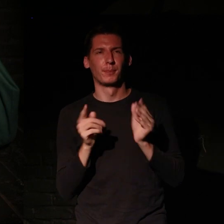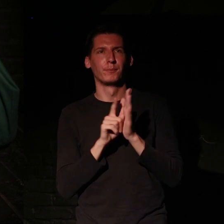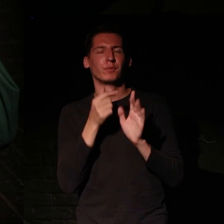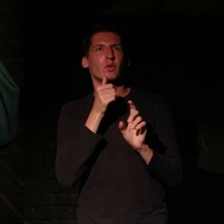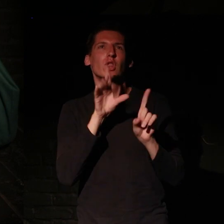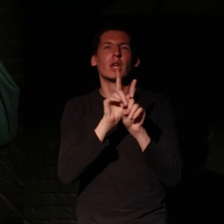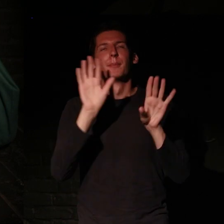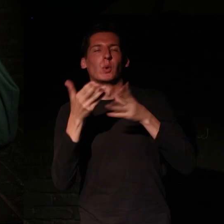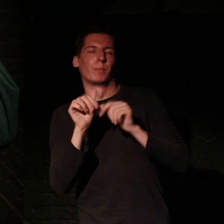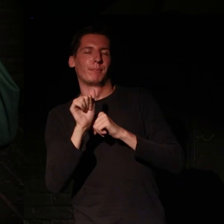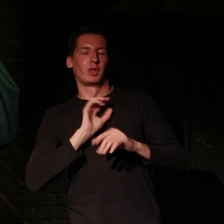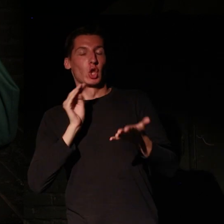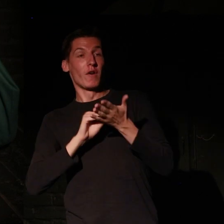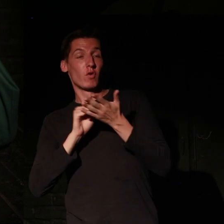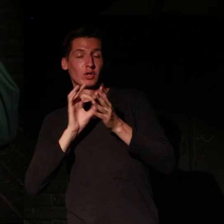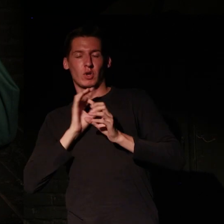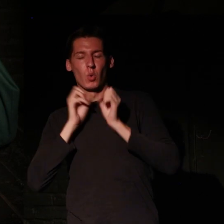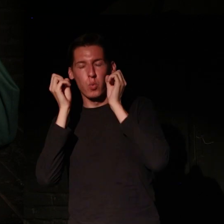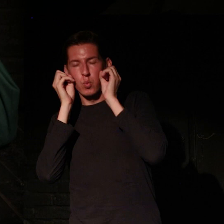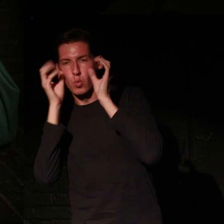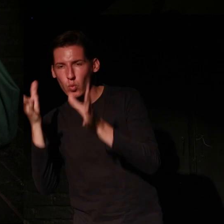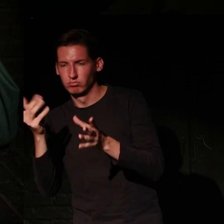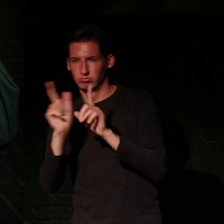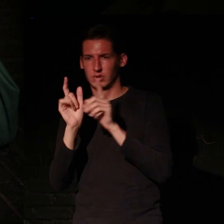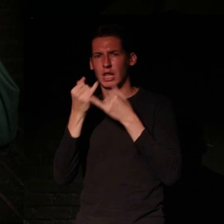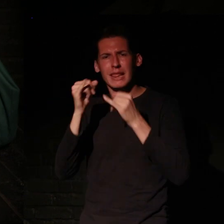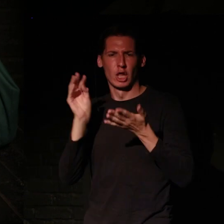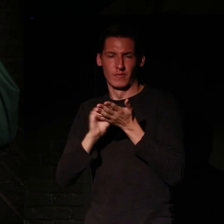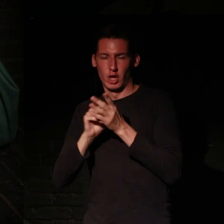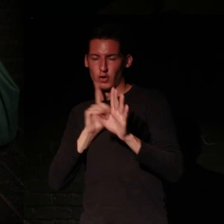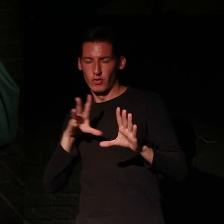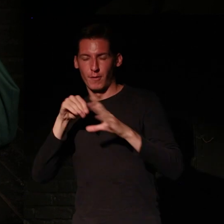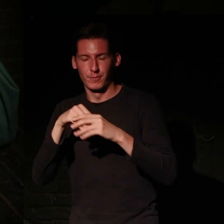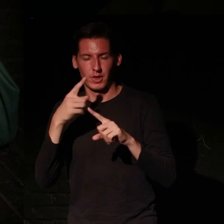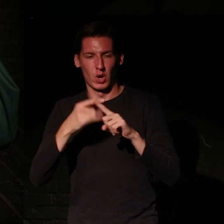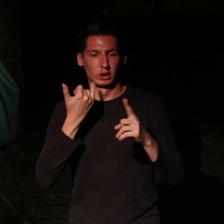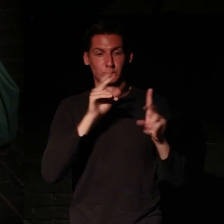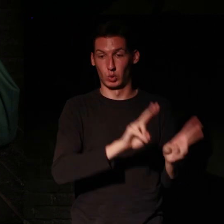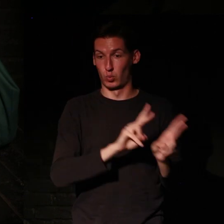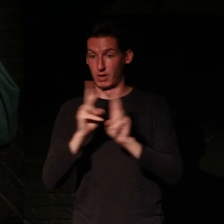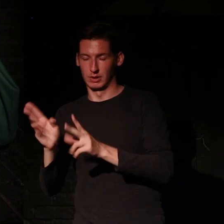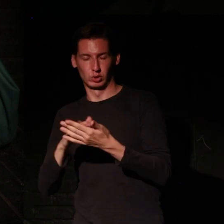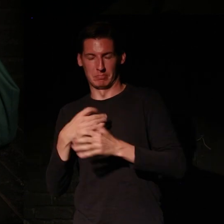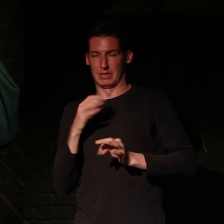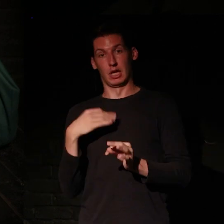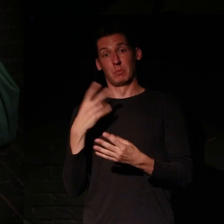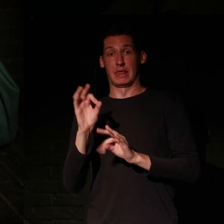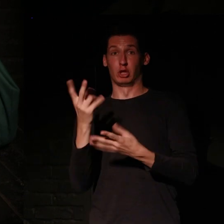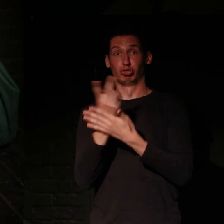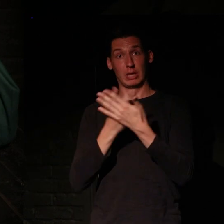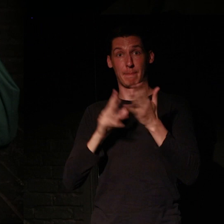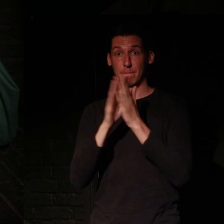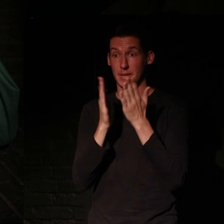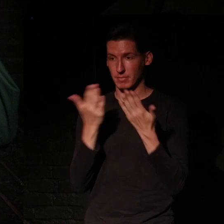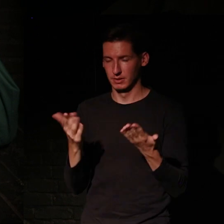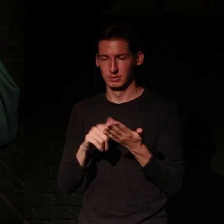czy doświadczenia kulturowe, lekturowe i inne na to, jak czytamy Biblię, nie wgłębiając